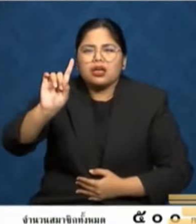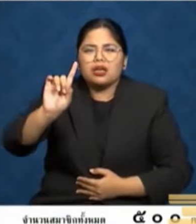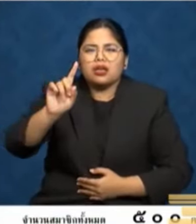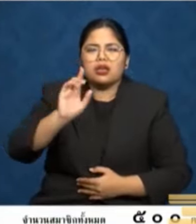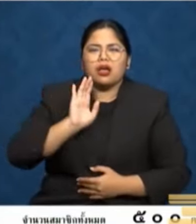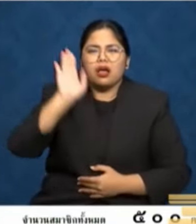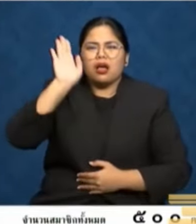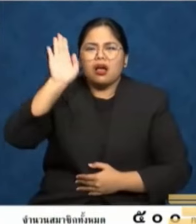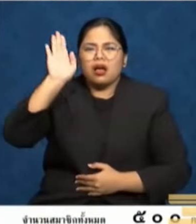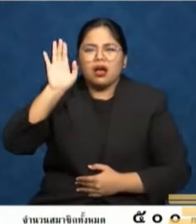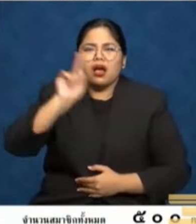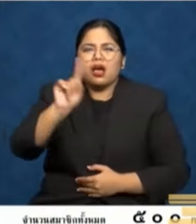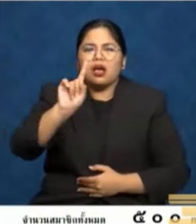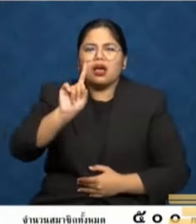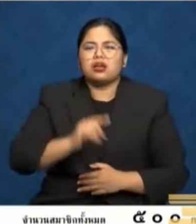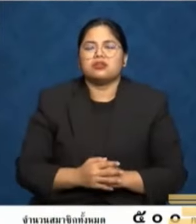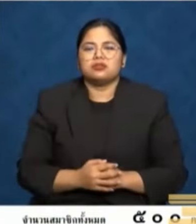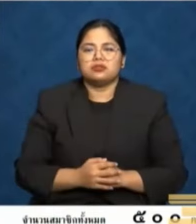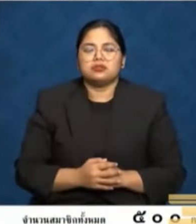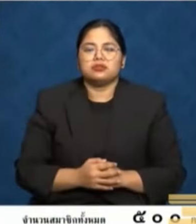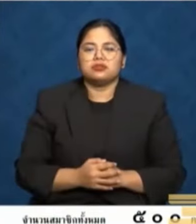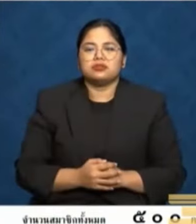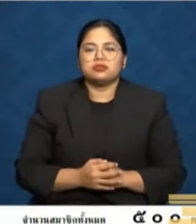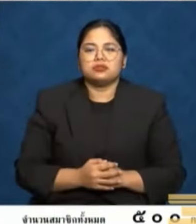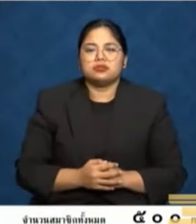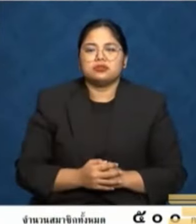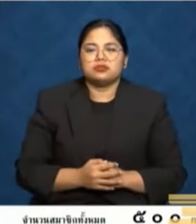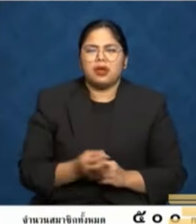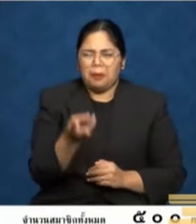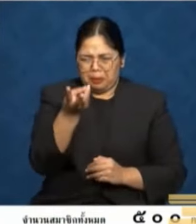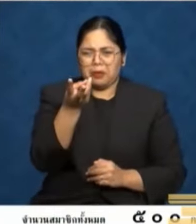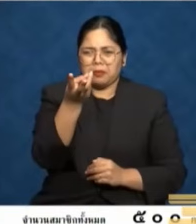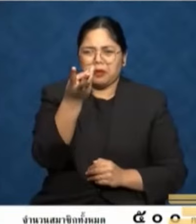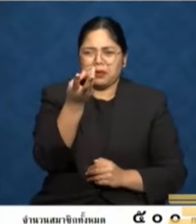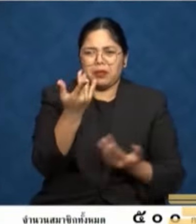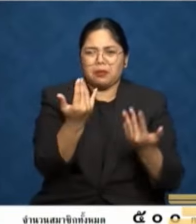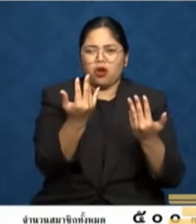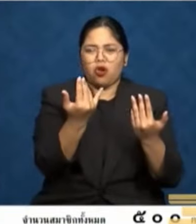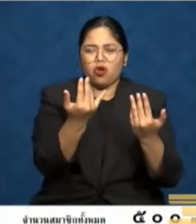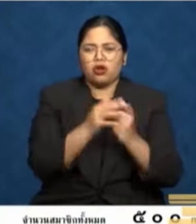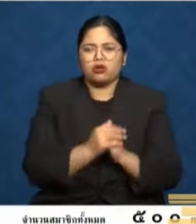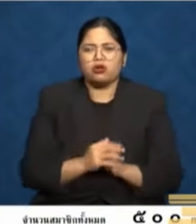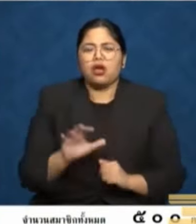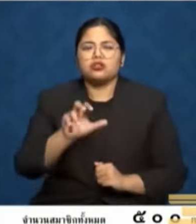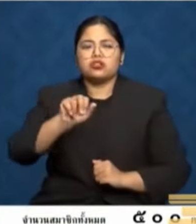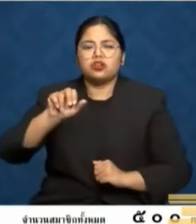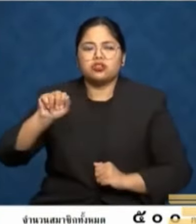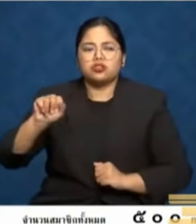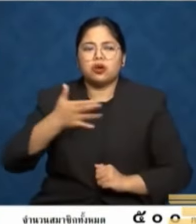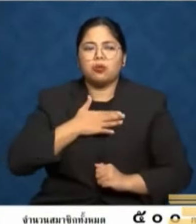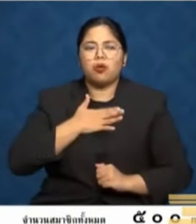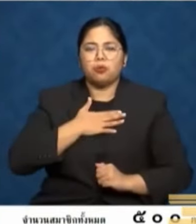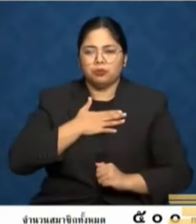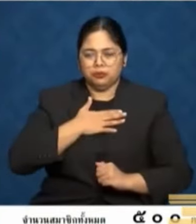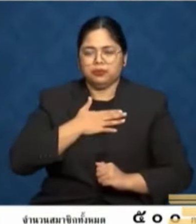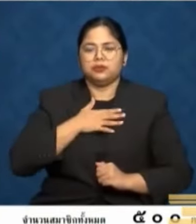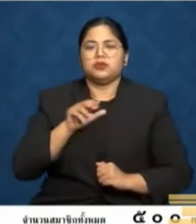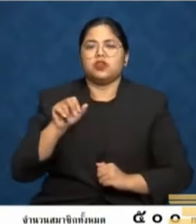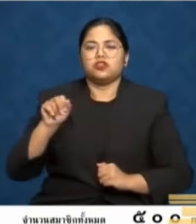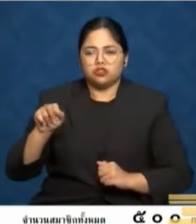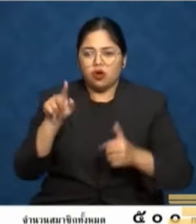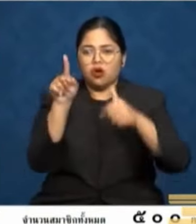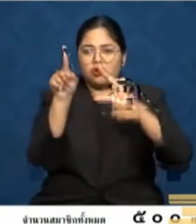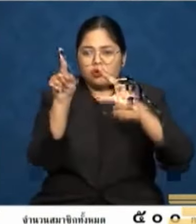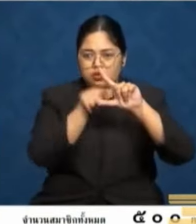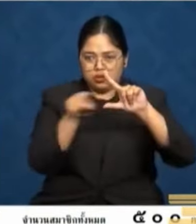เดี๋ยวๆแป๊บนึงแป๊บนึงเรียผู้แทนราษฎรบัญชีรายชื่อพรรคเ้า